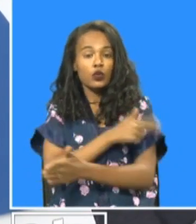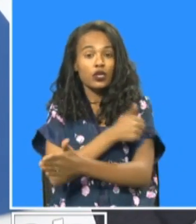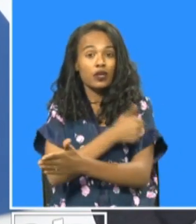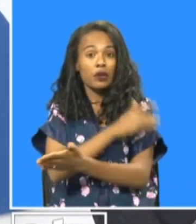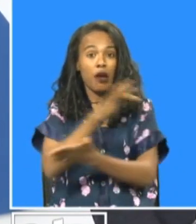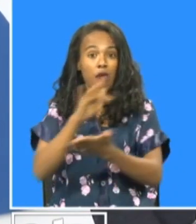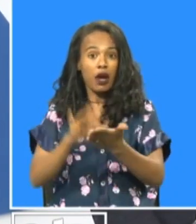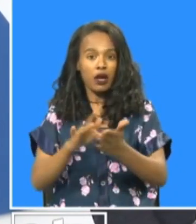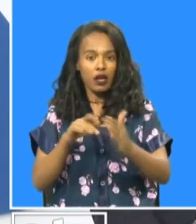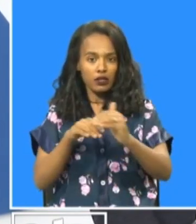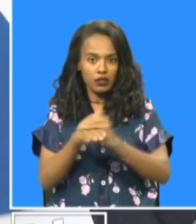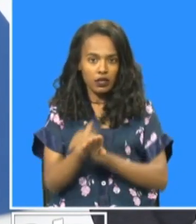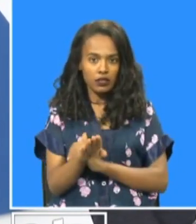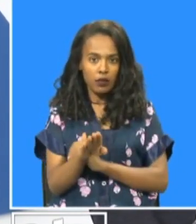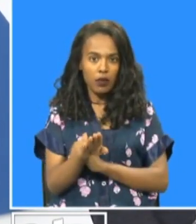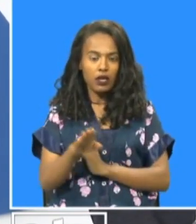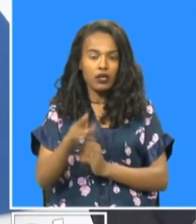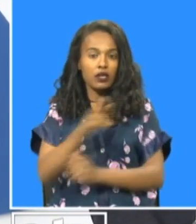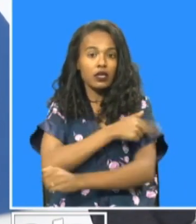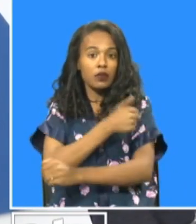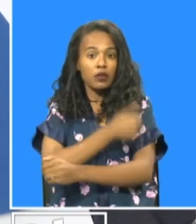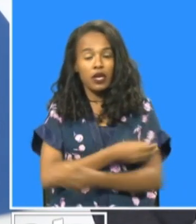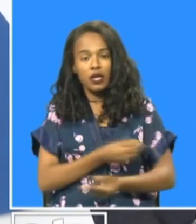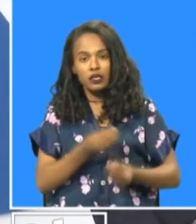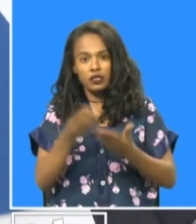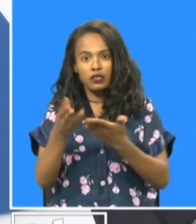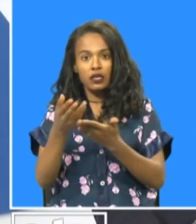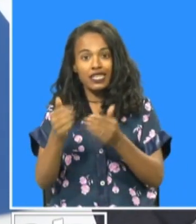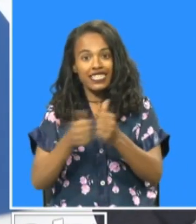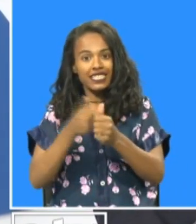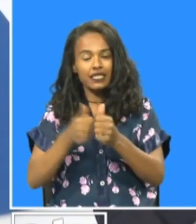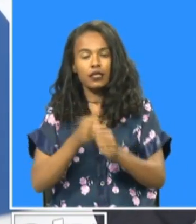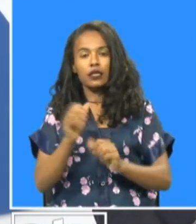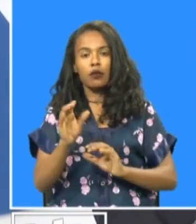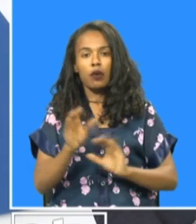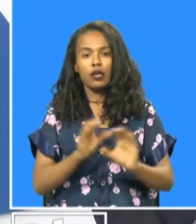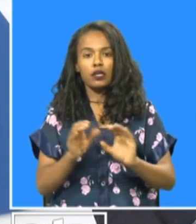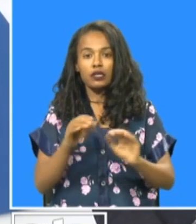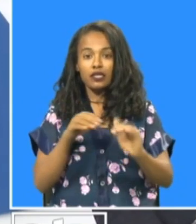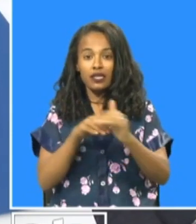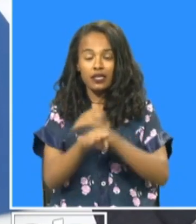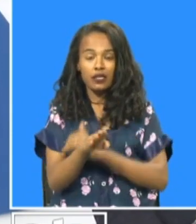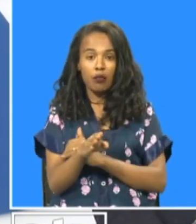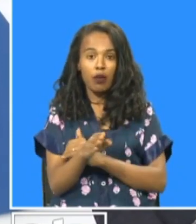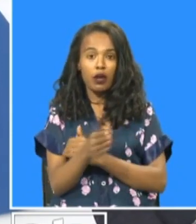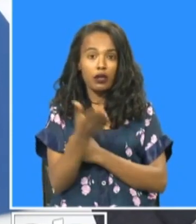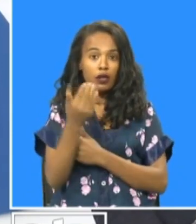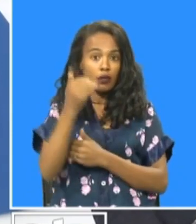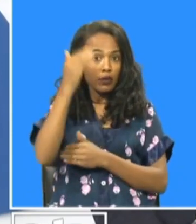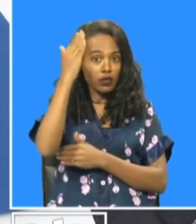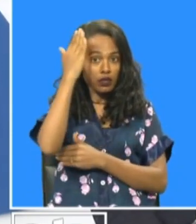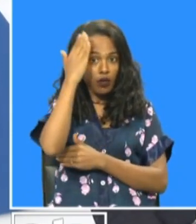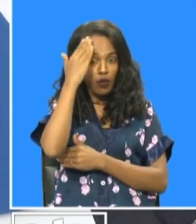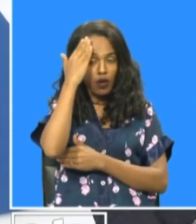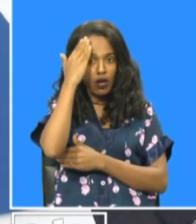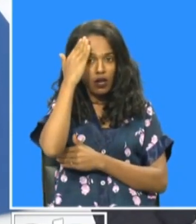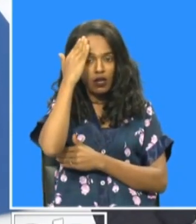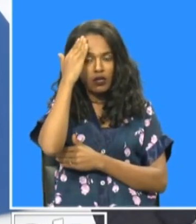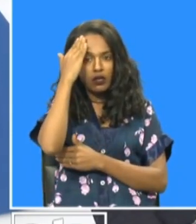ማዕከላት እያስገባን ህክምና ስንሰጥ ወይም ክትትል ለማድረግ ስናስገባ እንደነበር ይታወቃል።